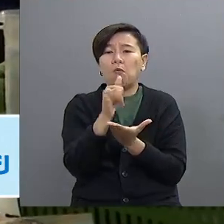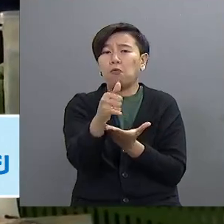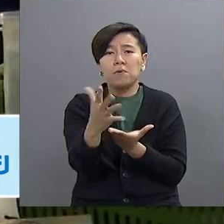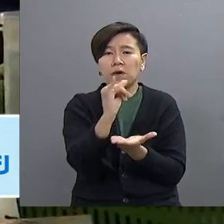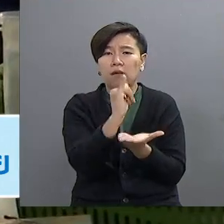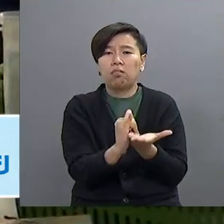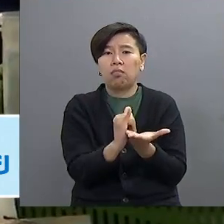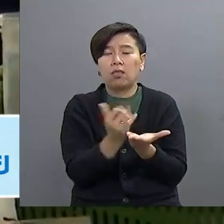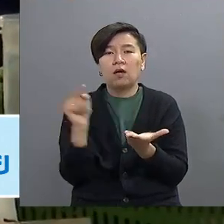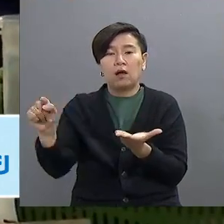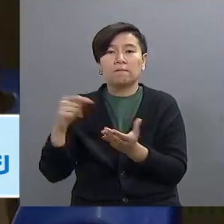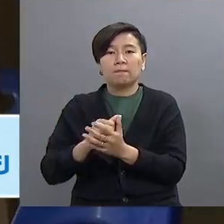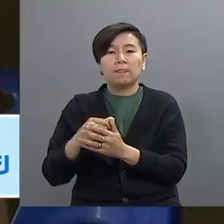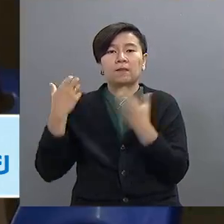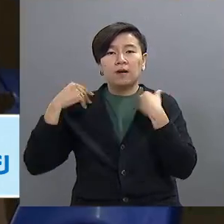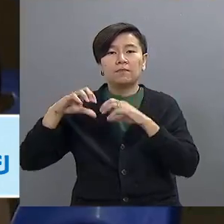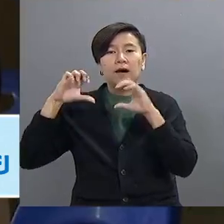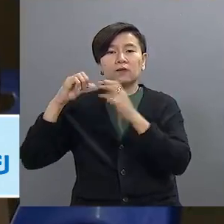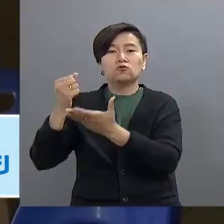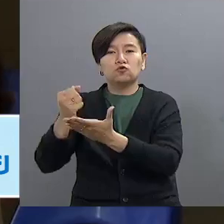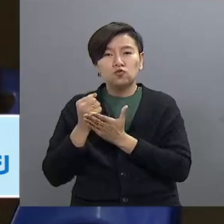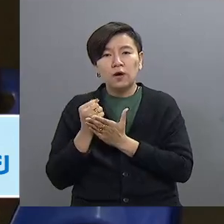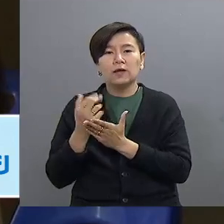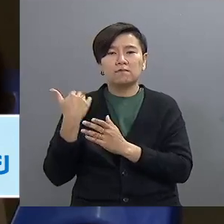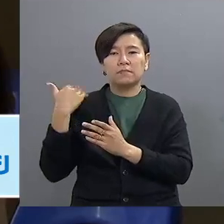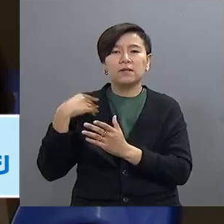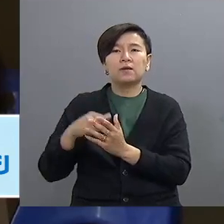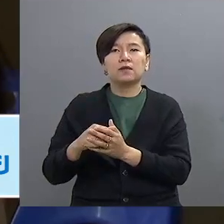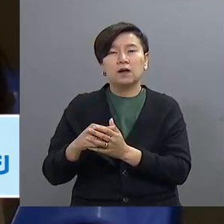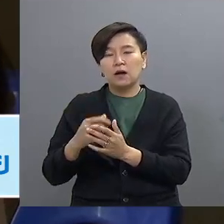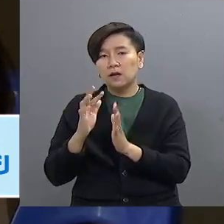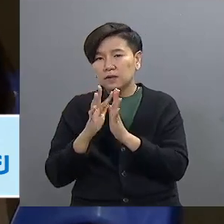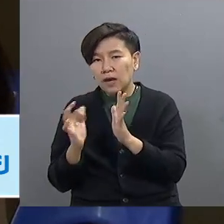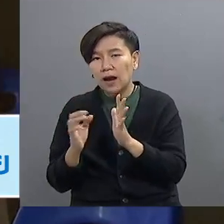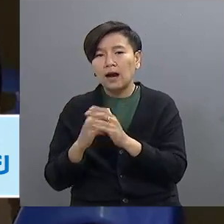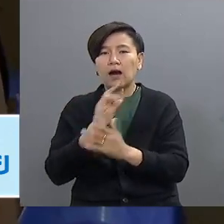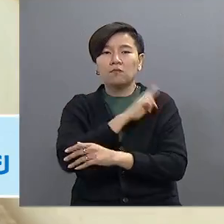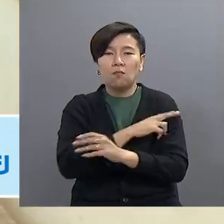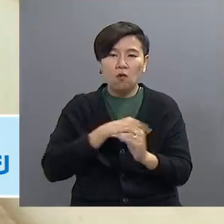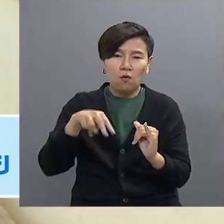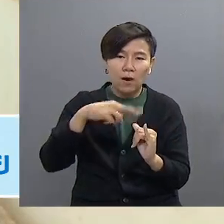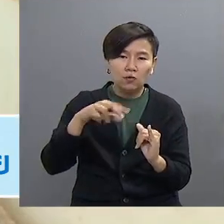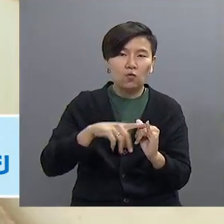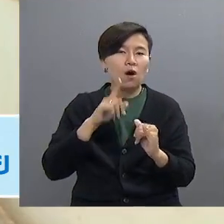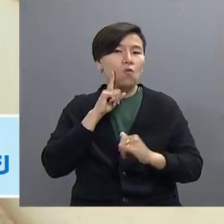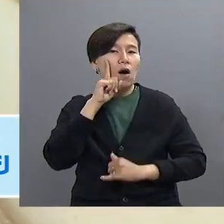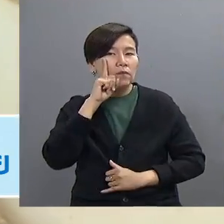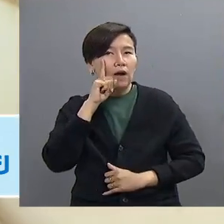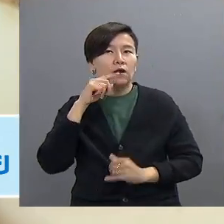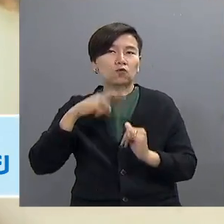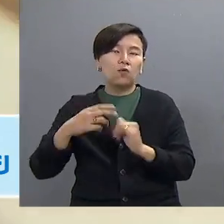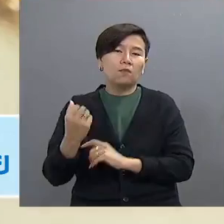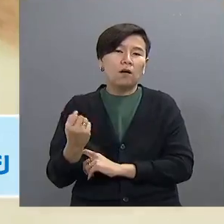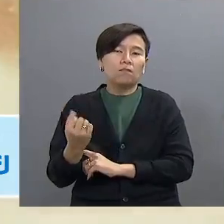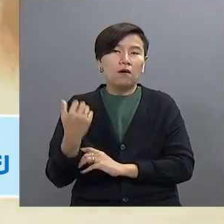พทย์พยาบาลมาคอยดูแลเรื่องยูกยาเรื่องรับประทานอาหารมาตรวจความดันก็เฝ้าดูอาการกันอยู่เป็นระยะเนี่ยค่ะก็ต้องช่